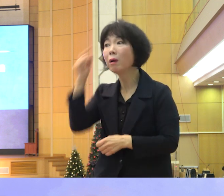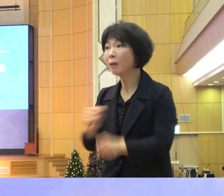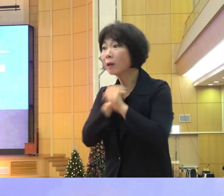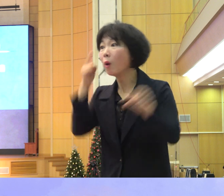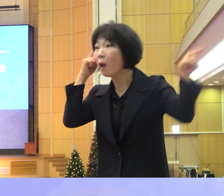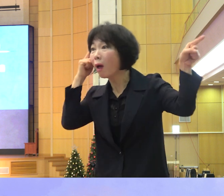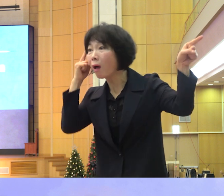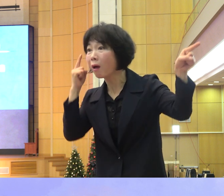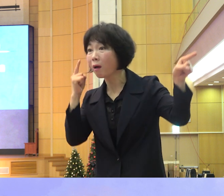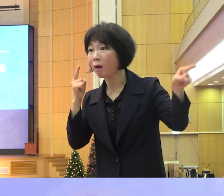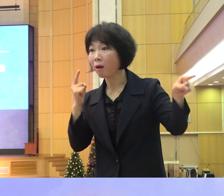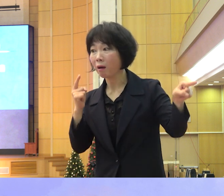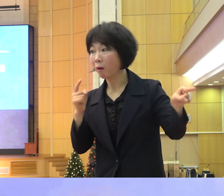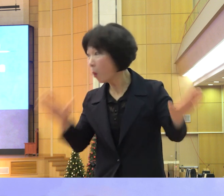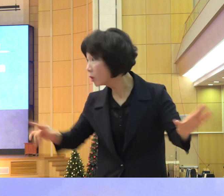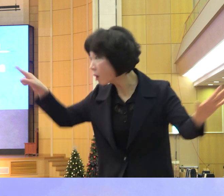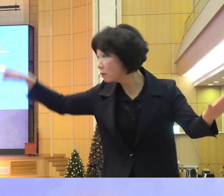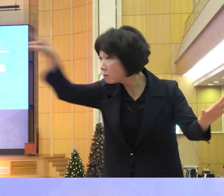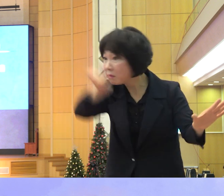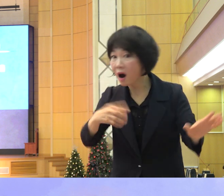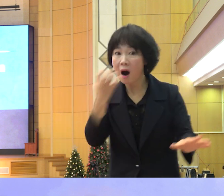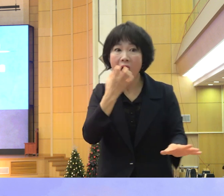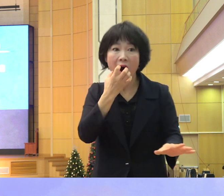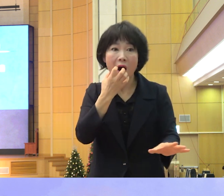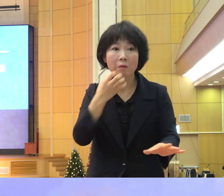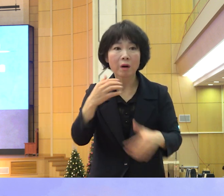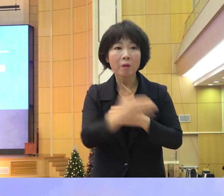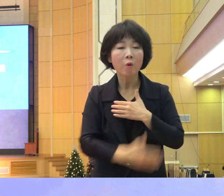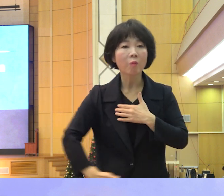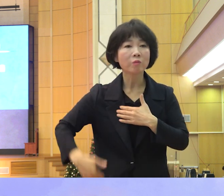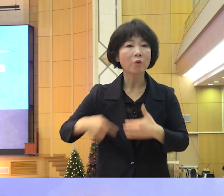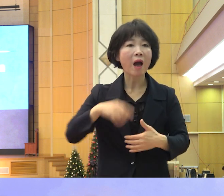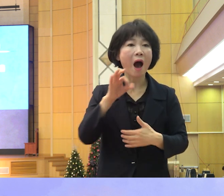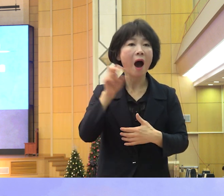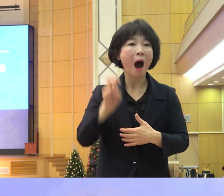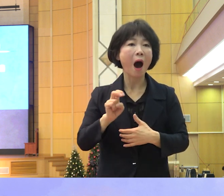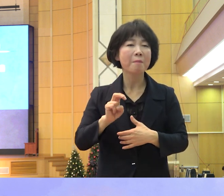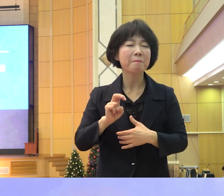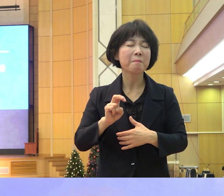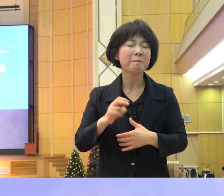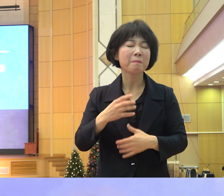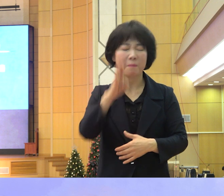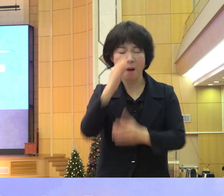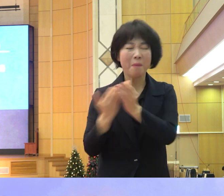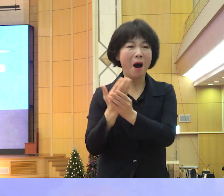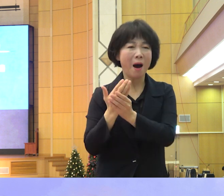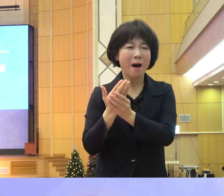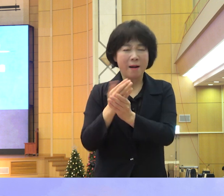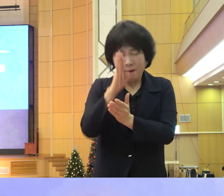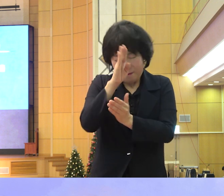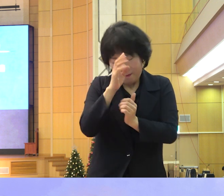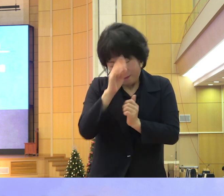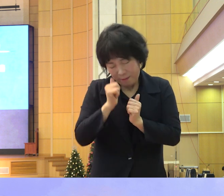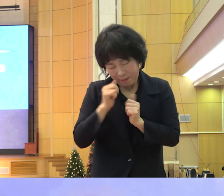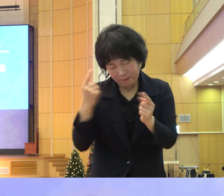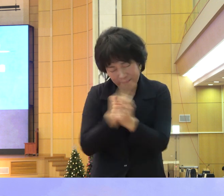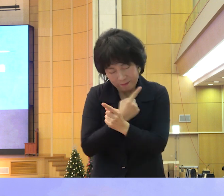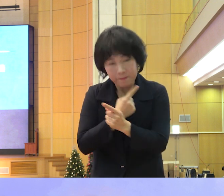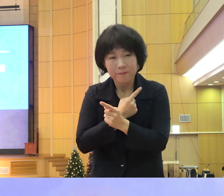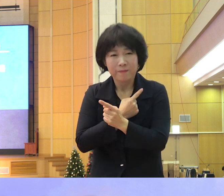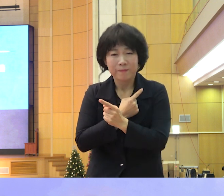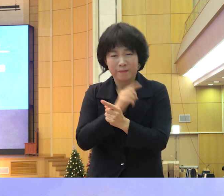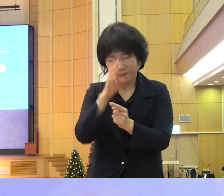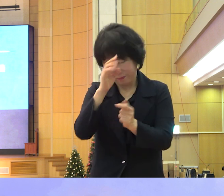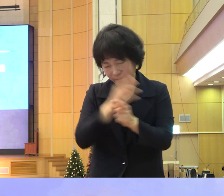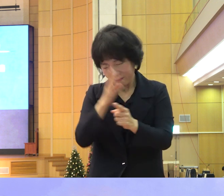예? 암이 걸려서 한 달도 못 산다고 하는 사람도 그냥 살아보려고 발버둥 치면서 항암 주사 맞아가면서